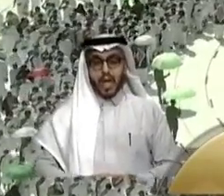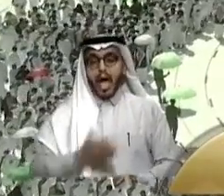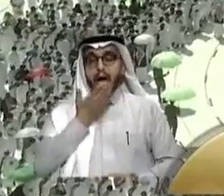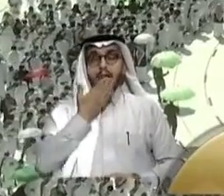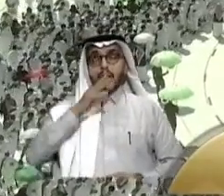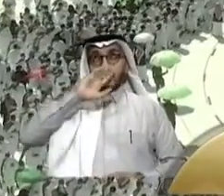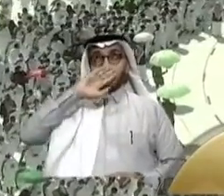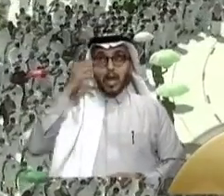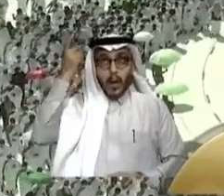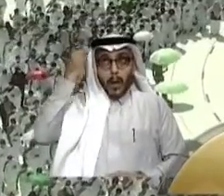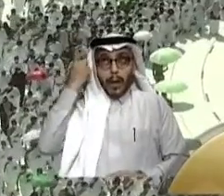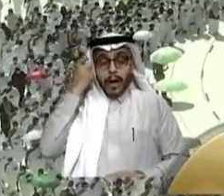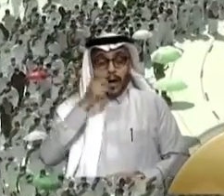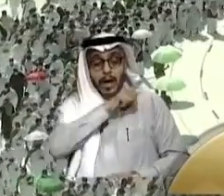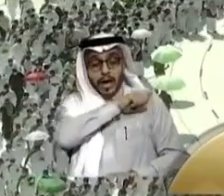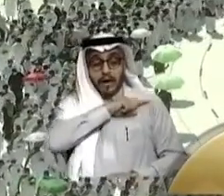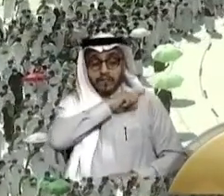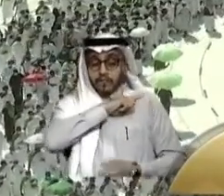علم فكف،